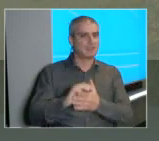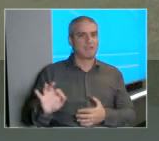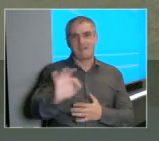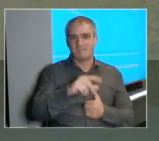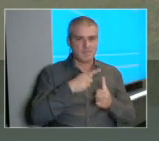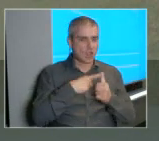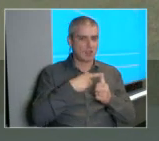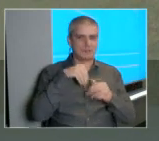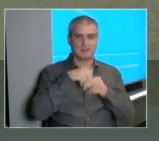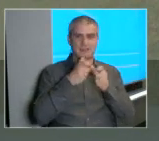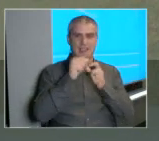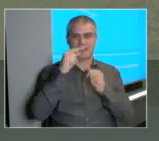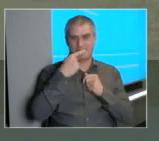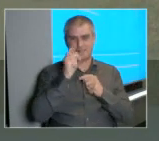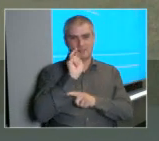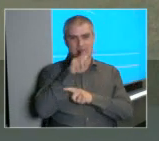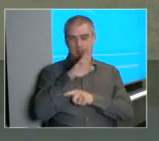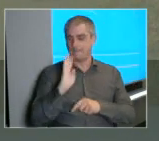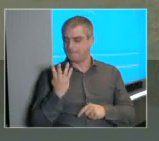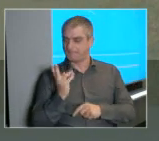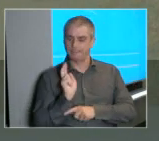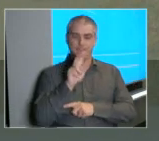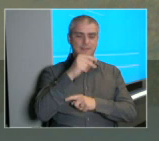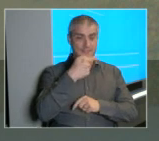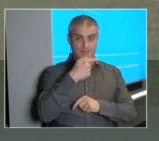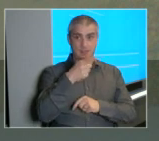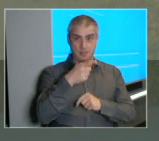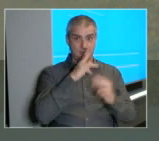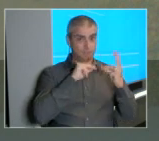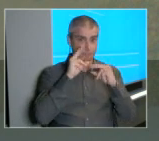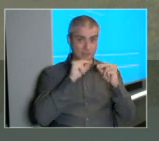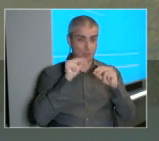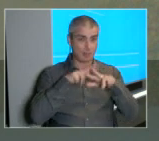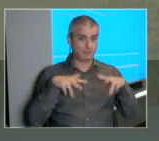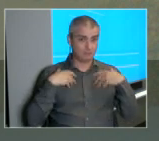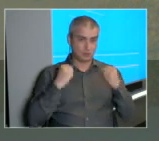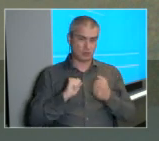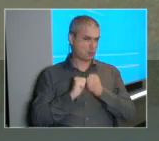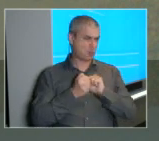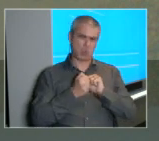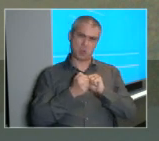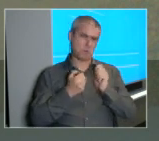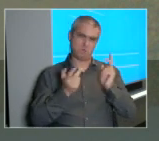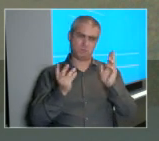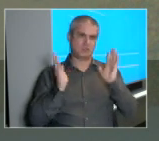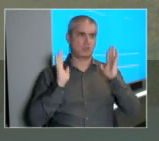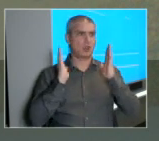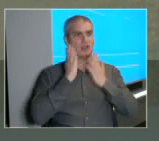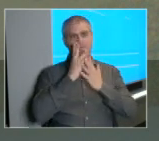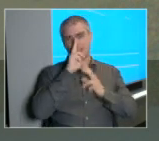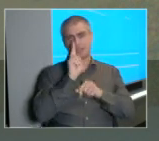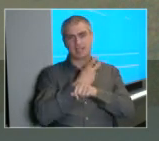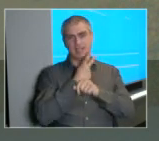שלך בכיתה ג' בעלייה הזאת מבית לג', אתן מדברות על המצב הביטחוני, או שאתן כל כך כבר